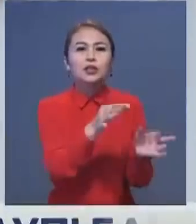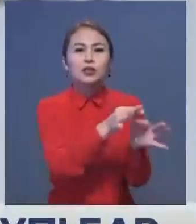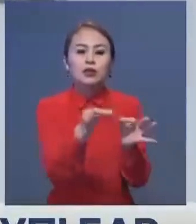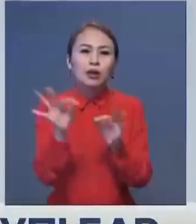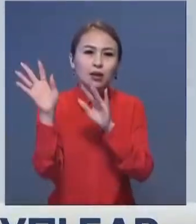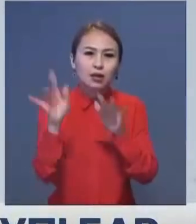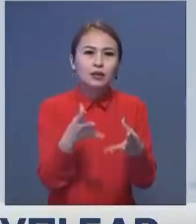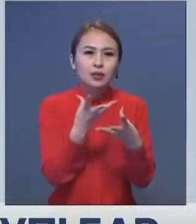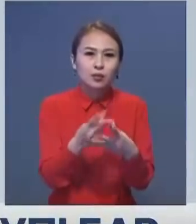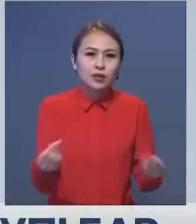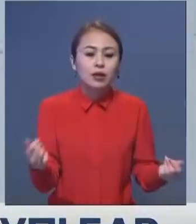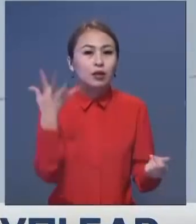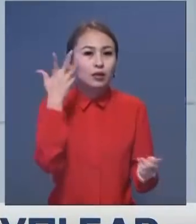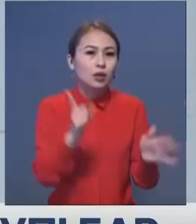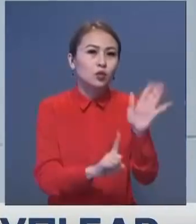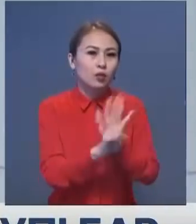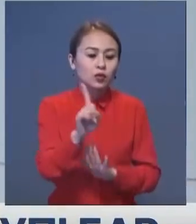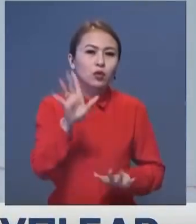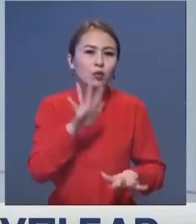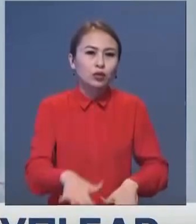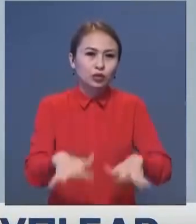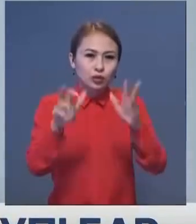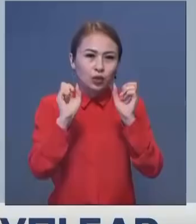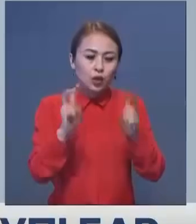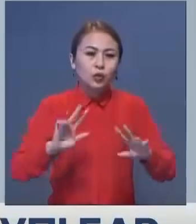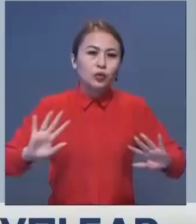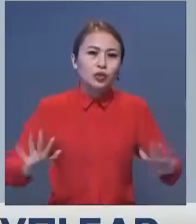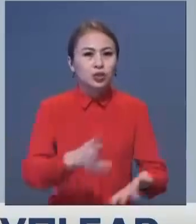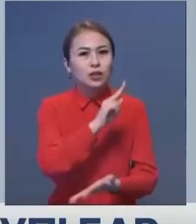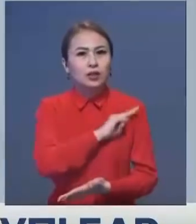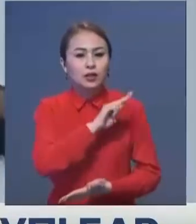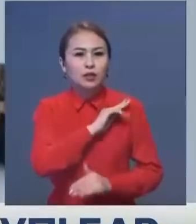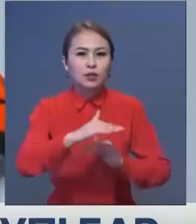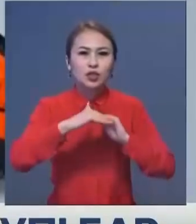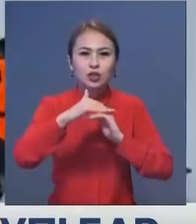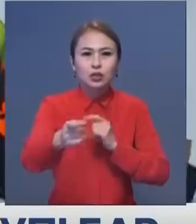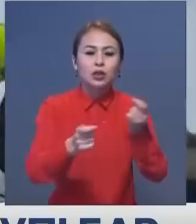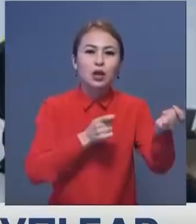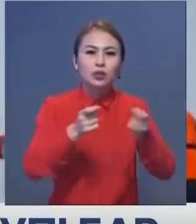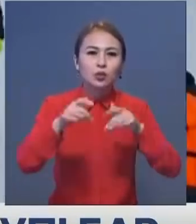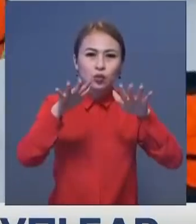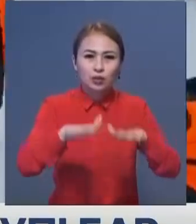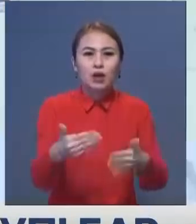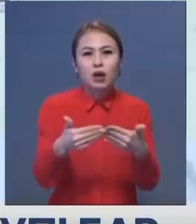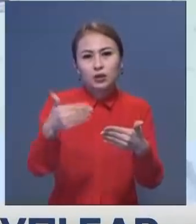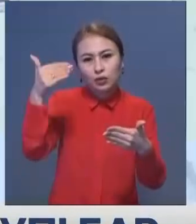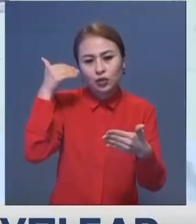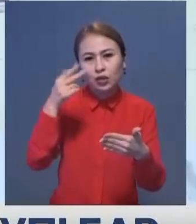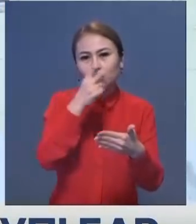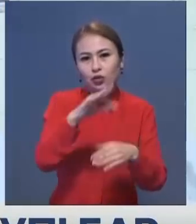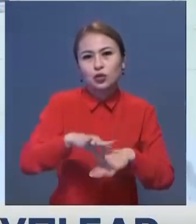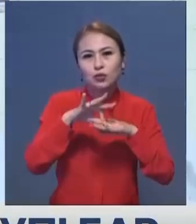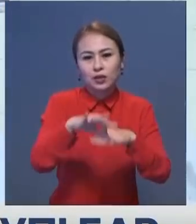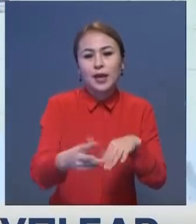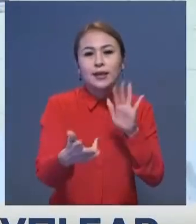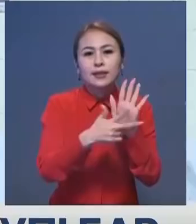Кей жерлерде қар ери бастағандықтан су басу қаупі күшейді. Төтенше жағдайлар қызметі мен жергілікті атқарушы органдар алдын алу